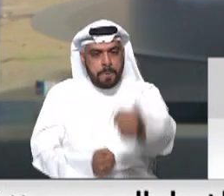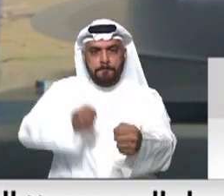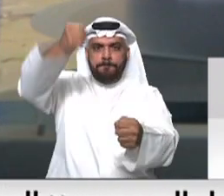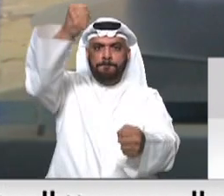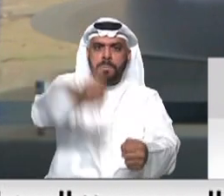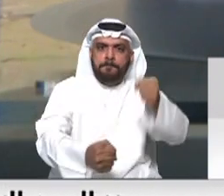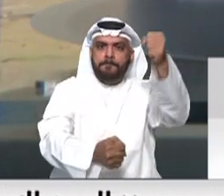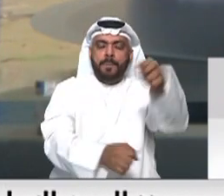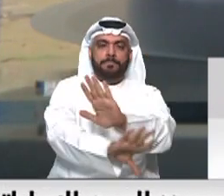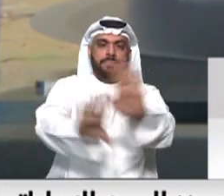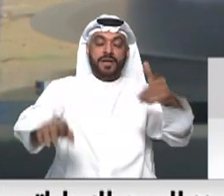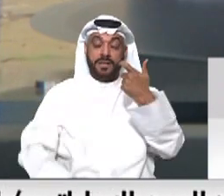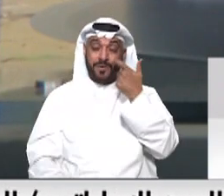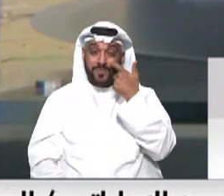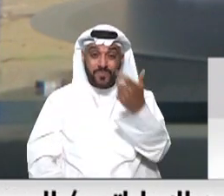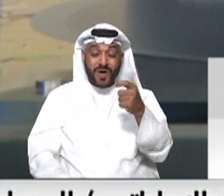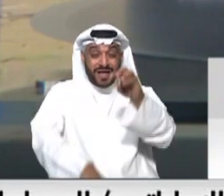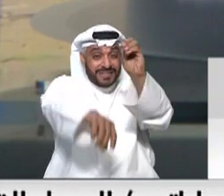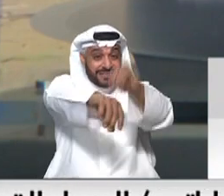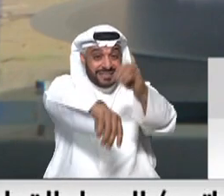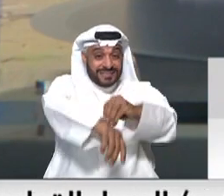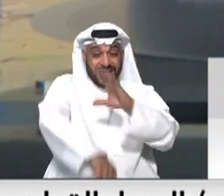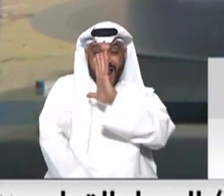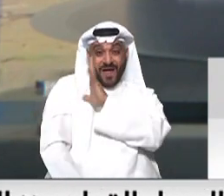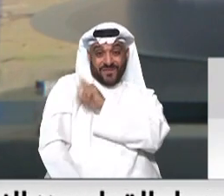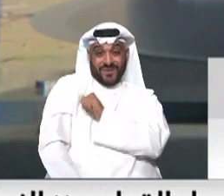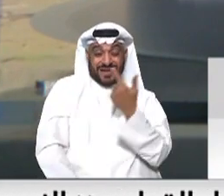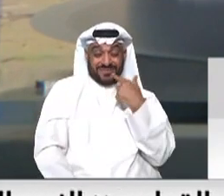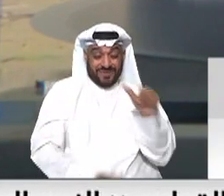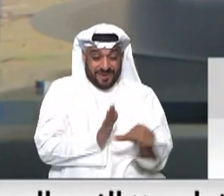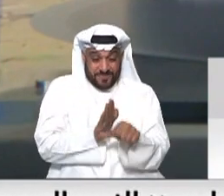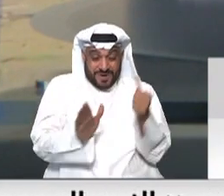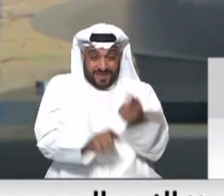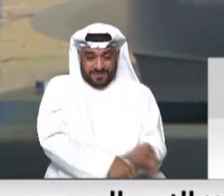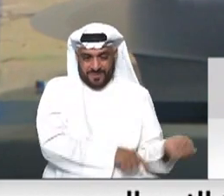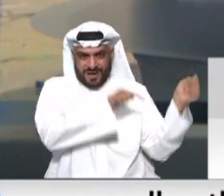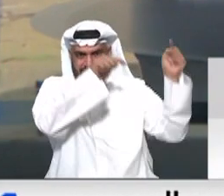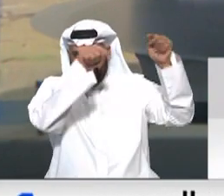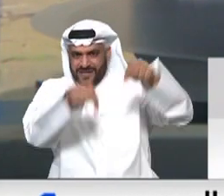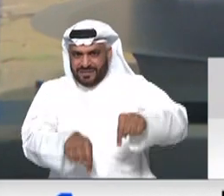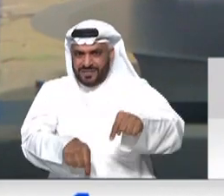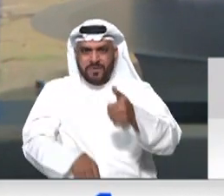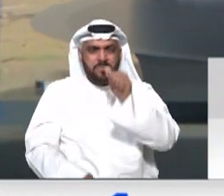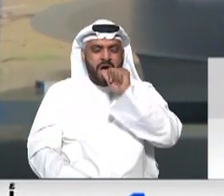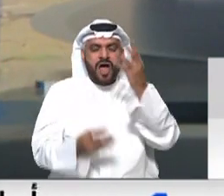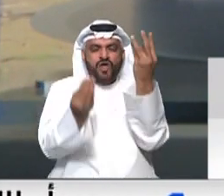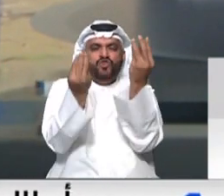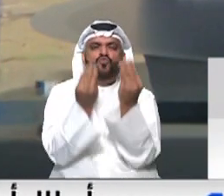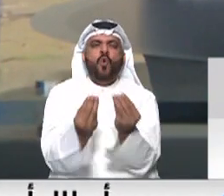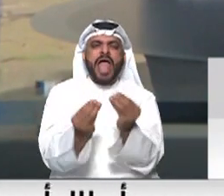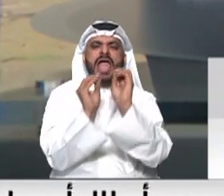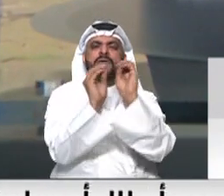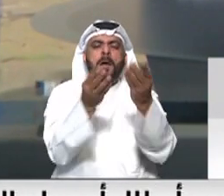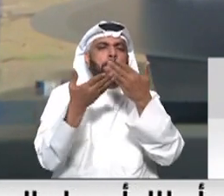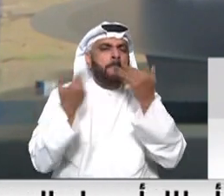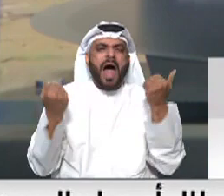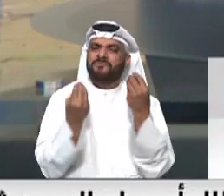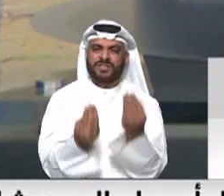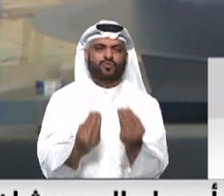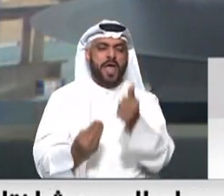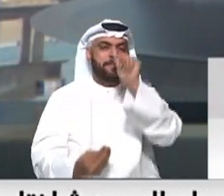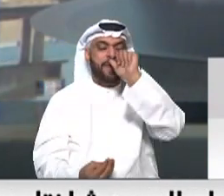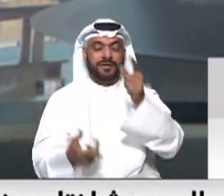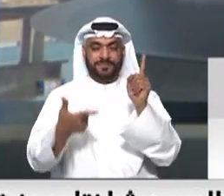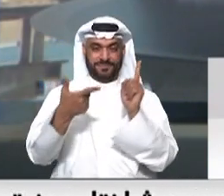فلسطينيه من ان المياه التي ضخت لغزه منذ بدء العدوان تعادل ثلث احتياجات المدينه فقط نعم ايمان